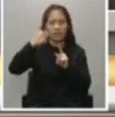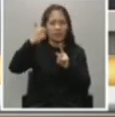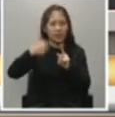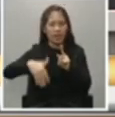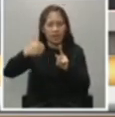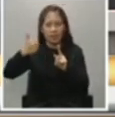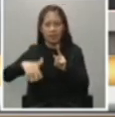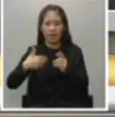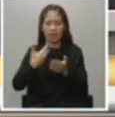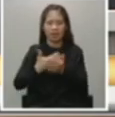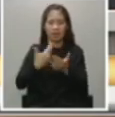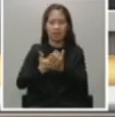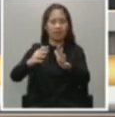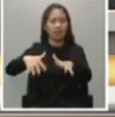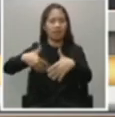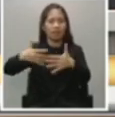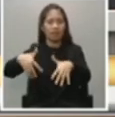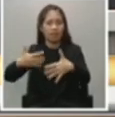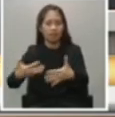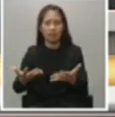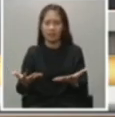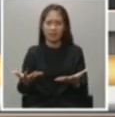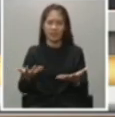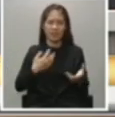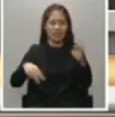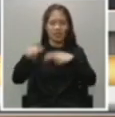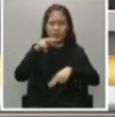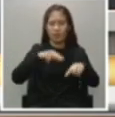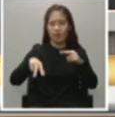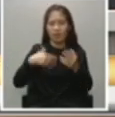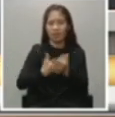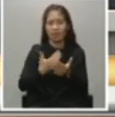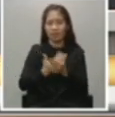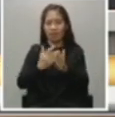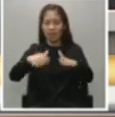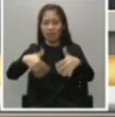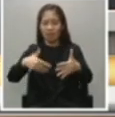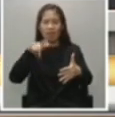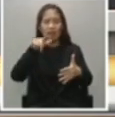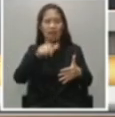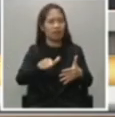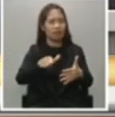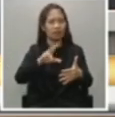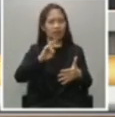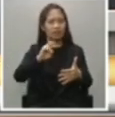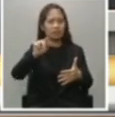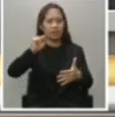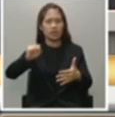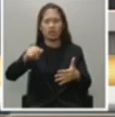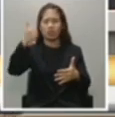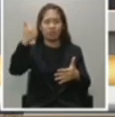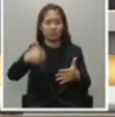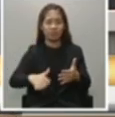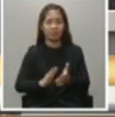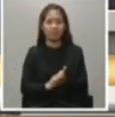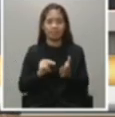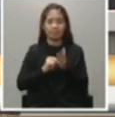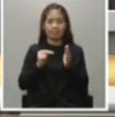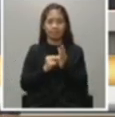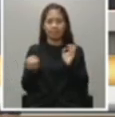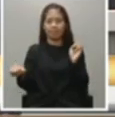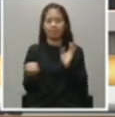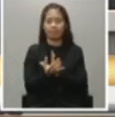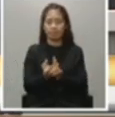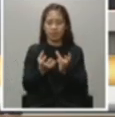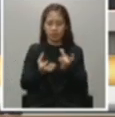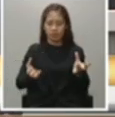ประเทศไม่เป็นไม่สามารถดูแลรักษารายได้หลักของประเทศกว่า 70% นี้ไว้ได้ทำให้การส่งออก